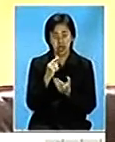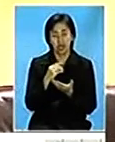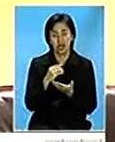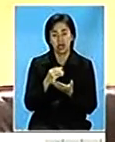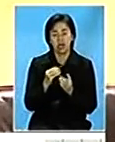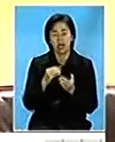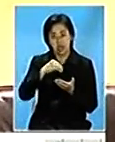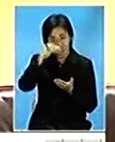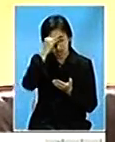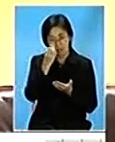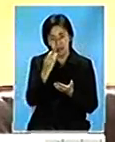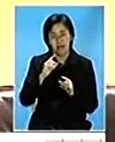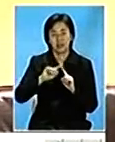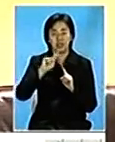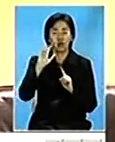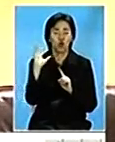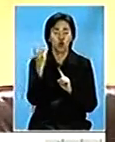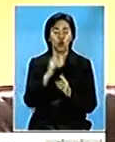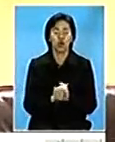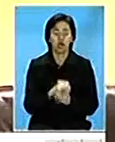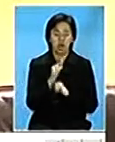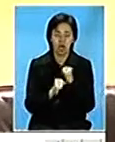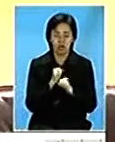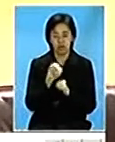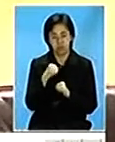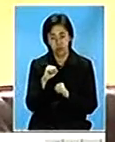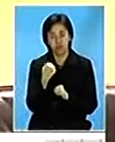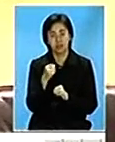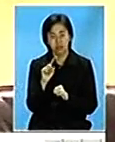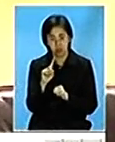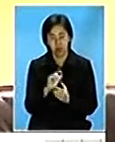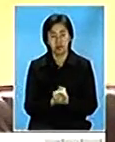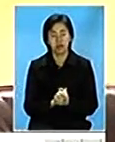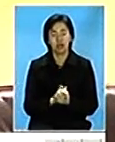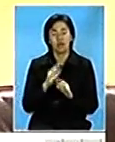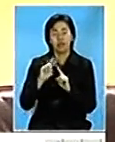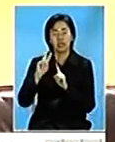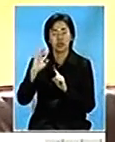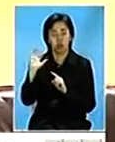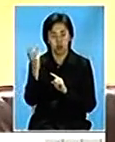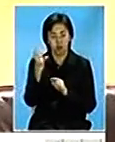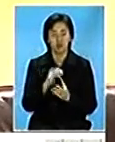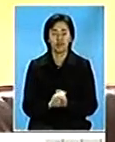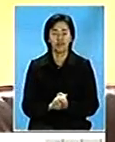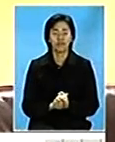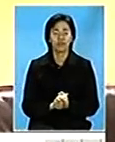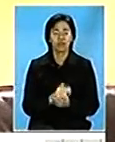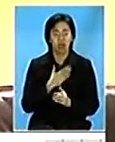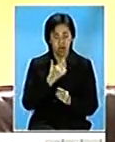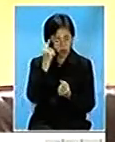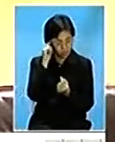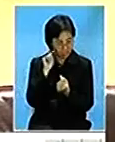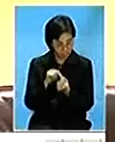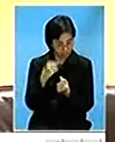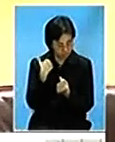งอันดับหนึ่งของโลก10ขวบ11ขวบเนี่ยก็สูงอันดับ2ของโลกเราก็ได้คำนึงถึงจุดนี้ว่า